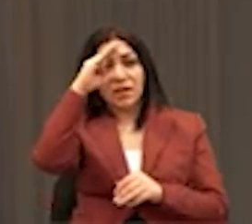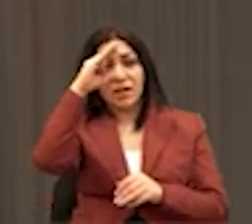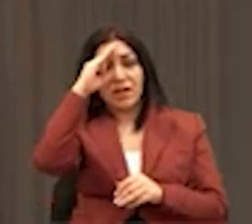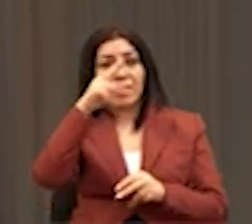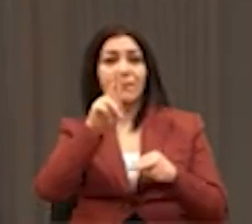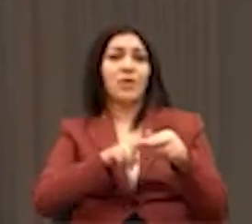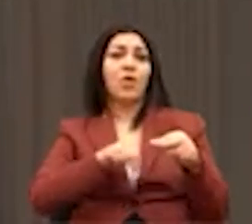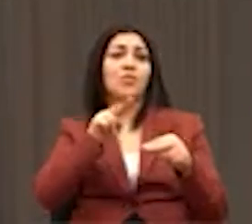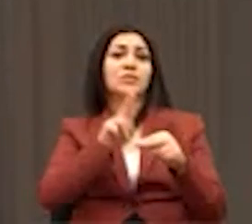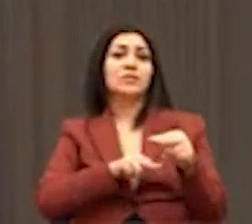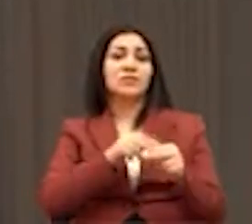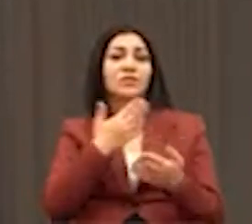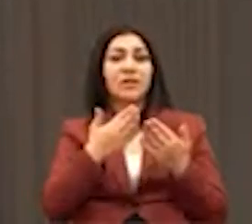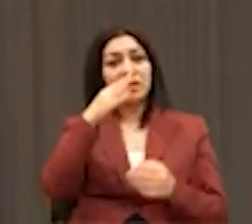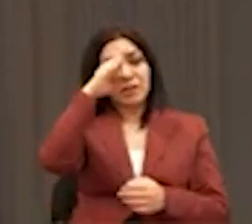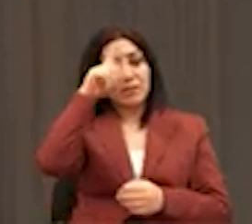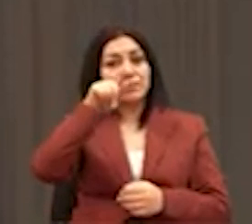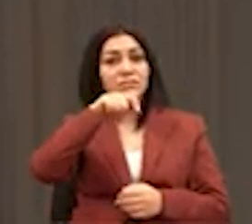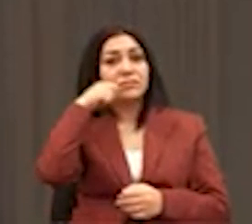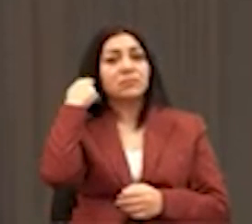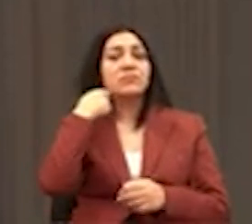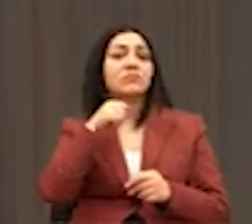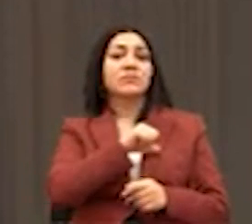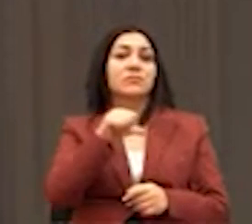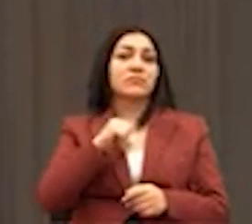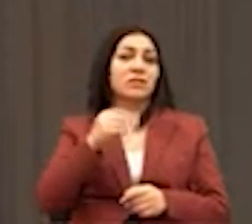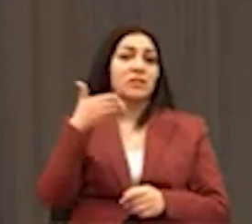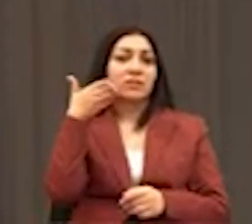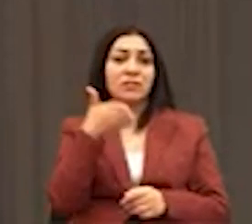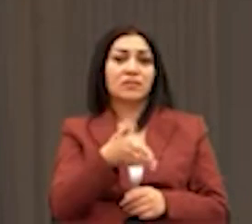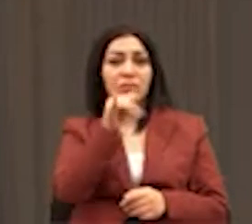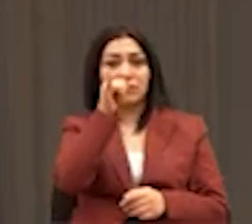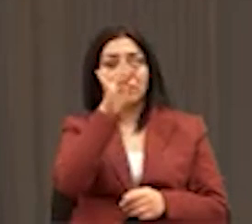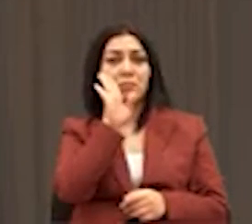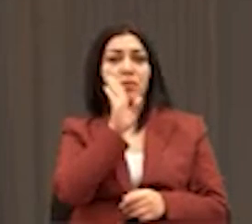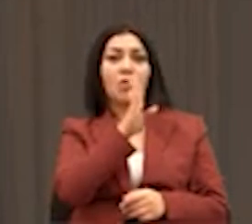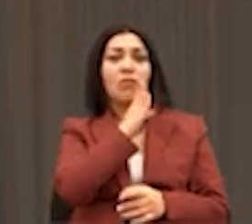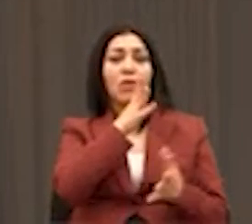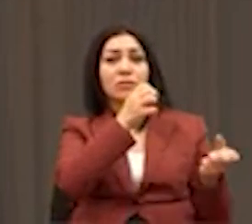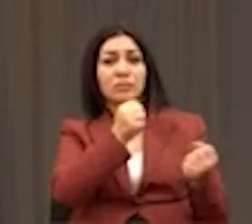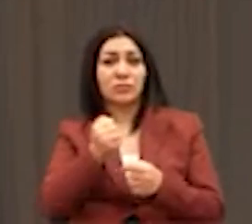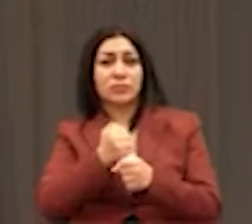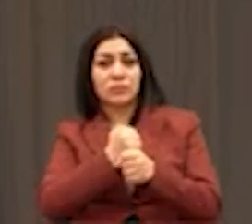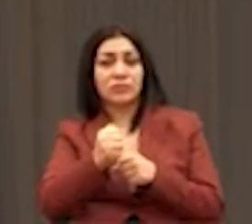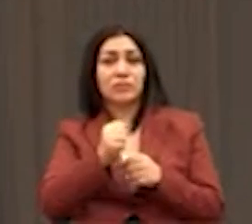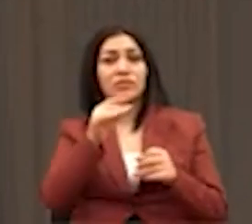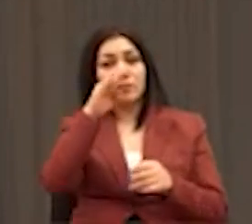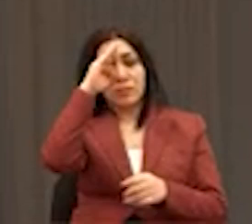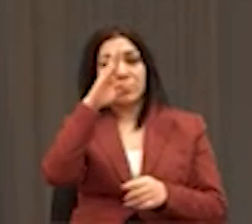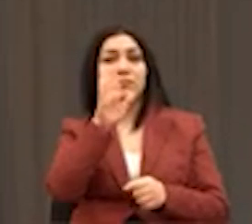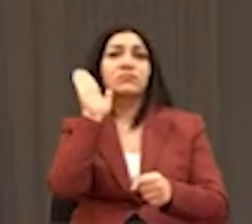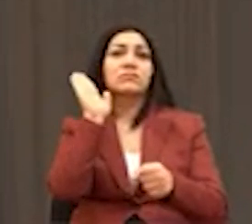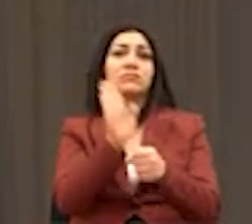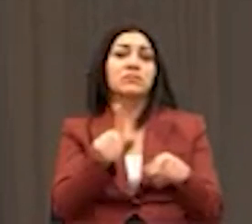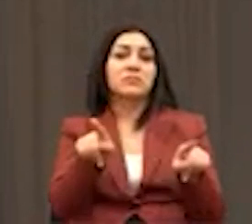խոսքս ոստիկաններին ա վերաբերվում, որ այդ մայրերին քաշ տար, ոչ մի տղա իրան թույլ չէր տա այդ հրամանը տար, և ոչ